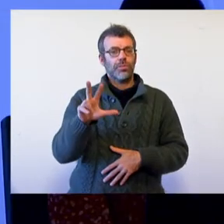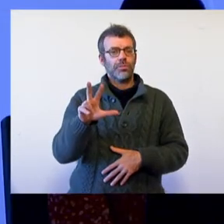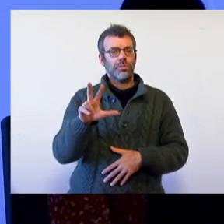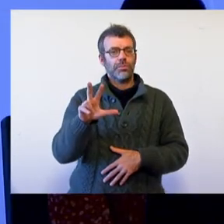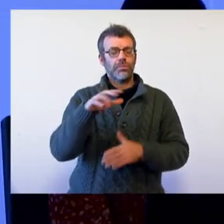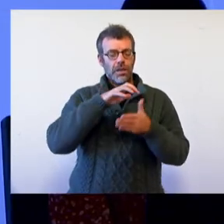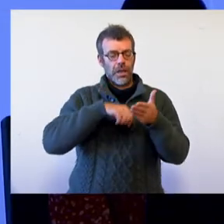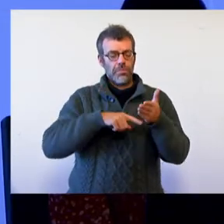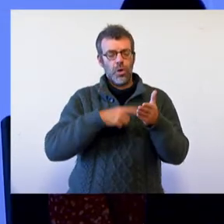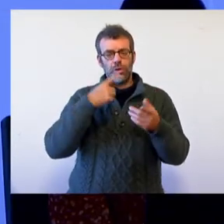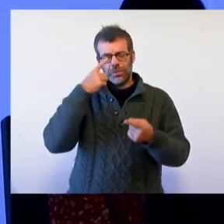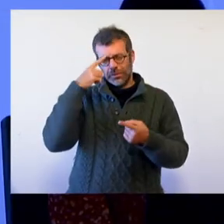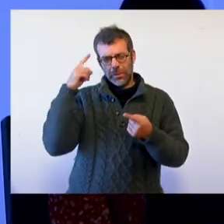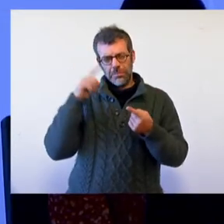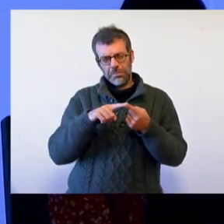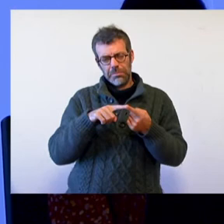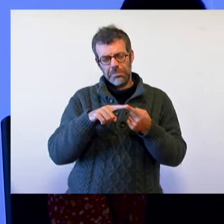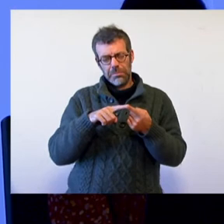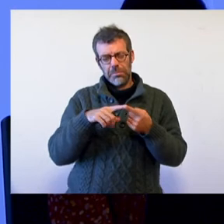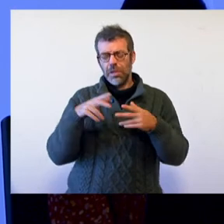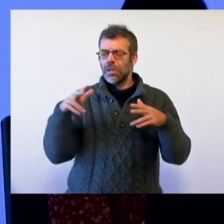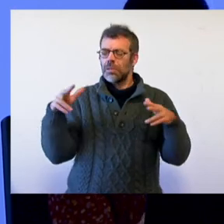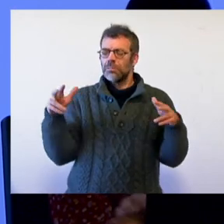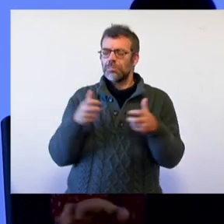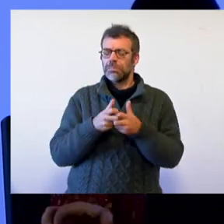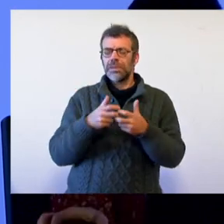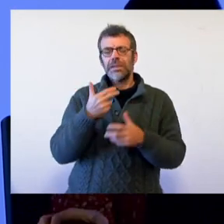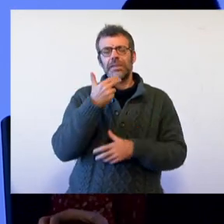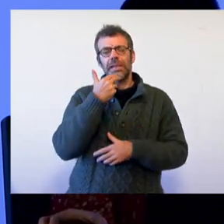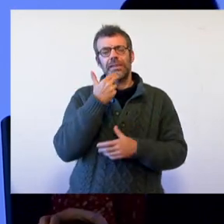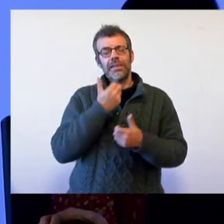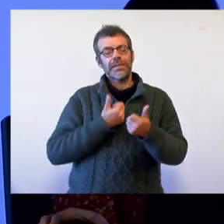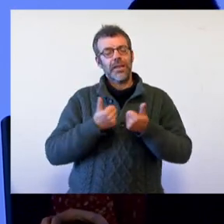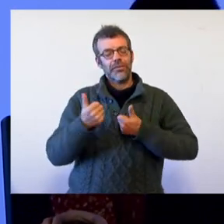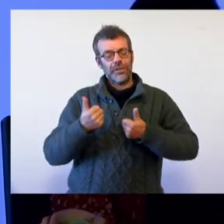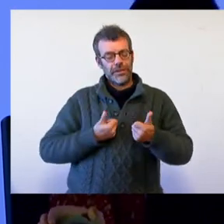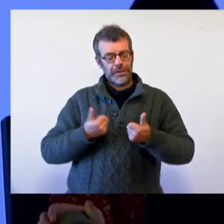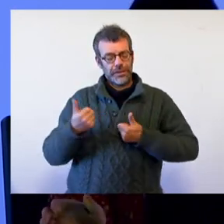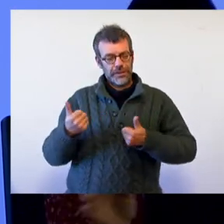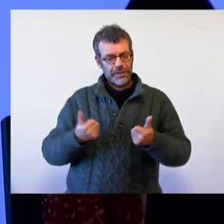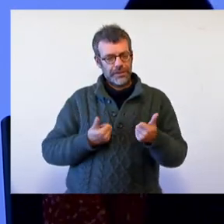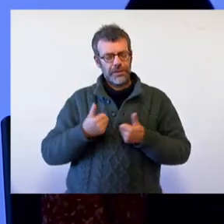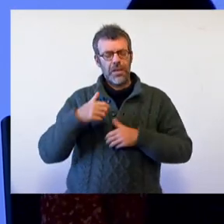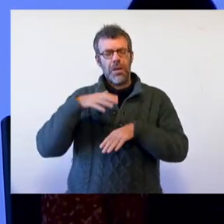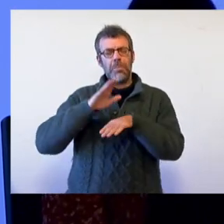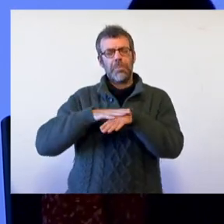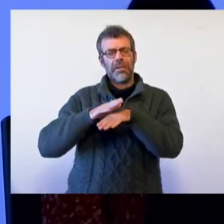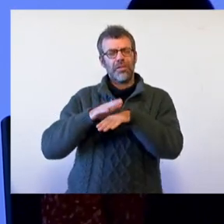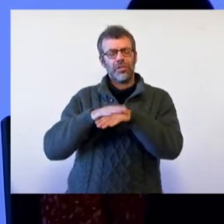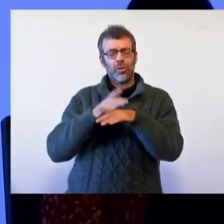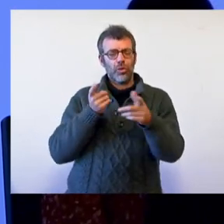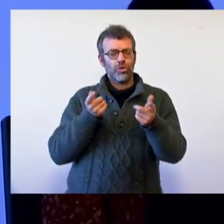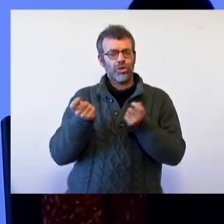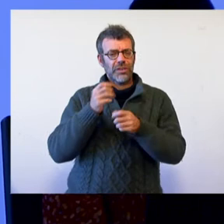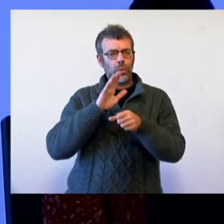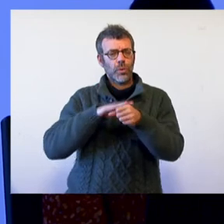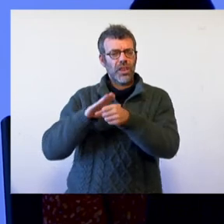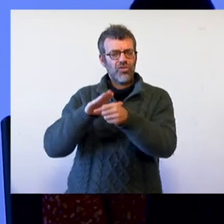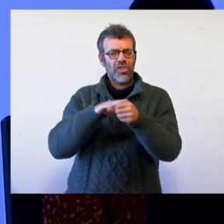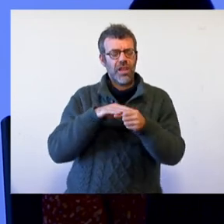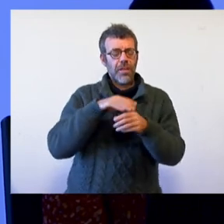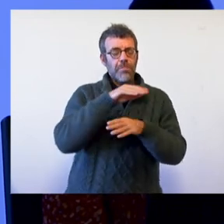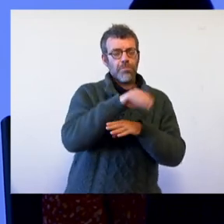rapport sur le prix et la qualité du service de prévention et gestion des déchets de Montpellier Méditerranée